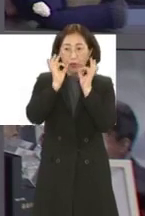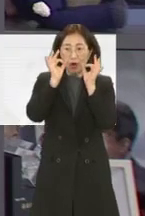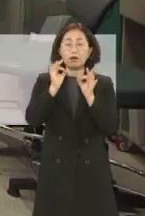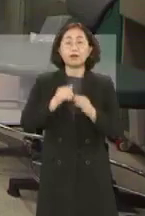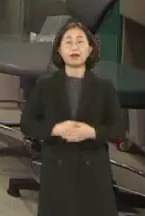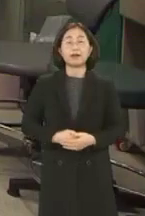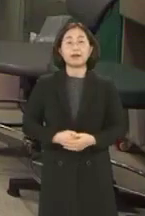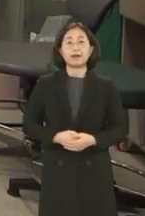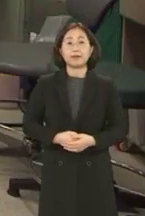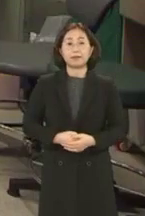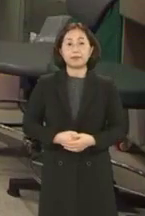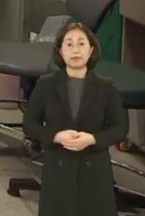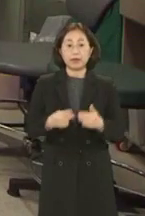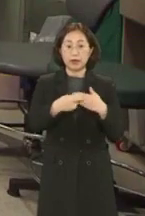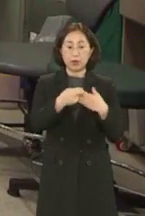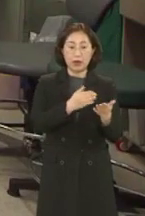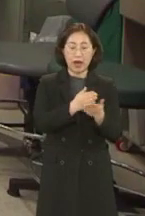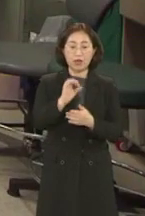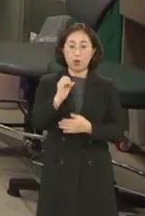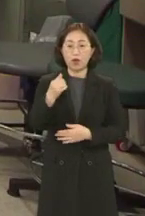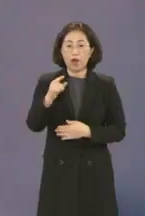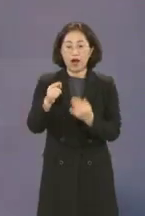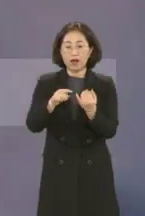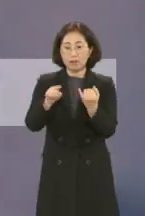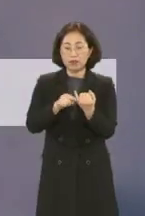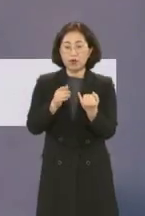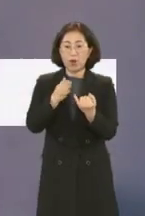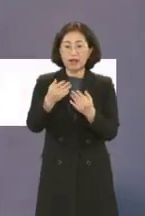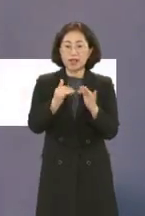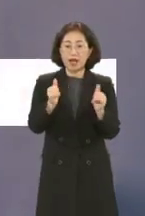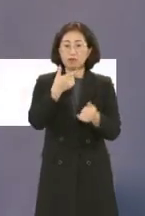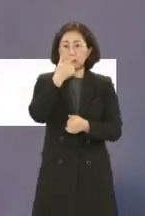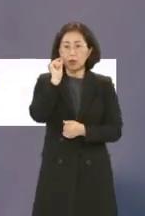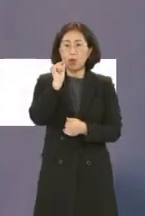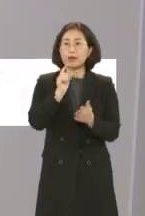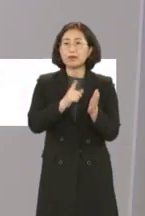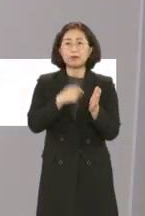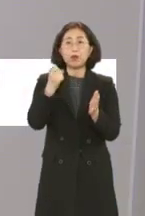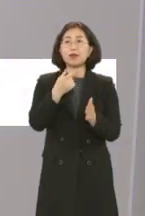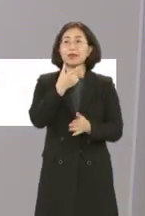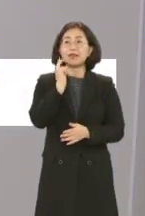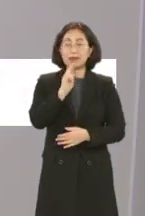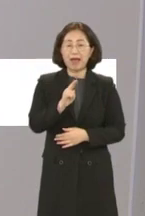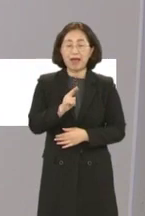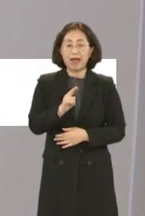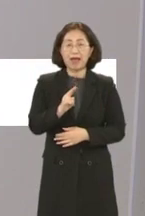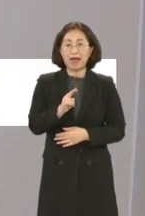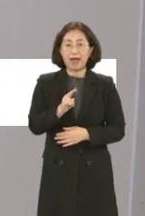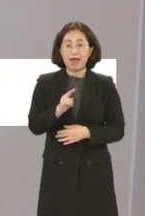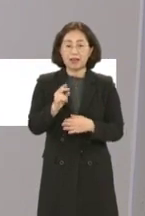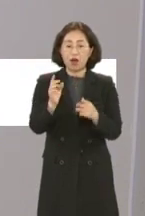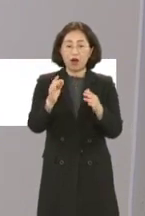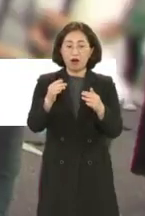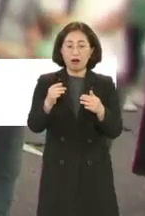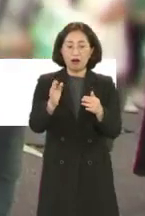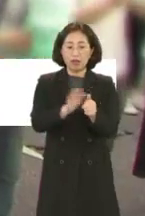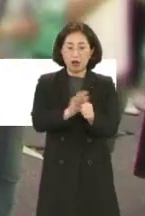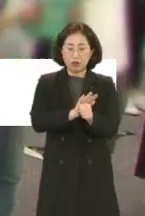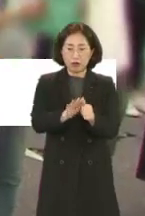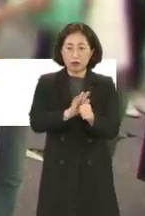다하겠습니다. 의료계는 외과나 산부인과 등 인력 부족 사태가 심각한 필수 의료 현장의 처우 개선과